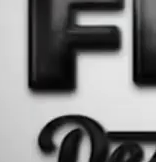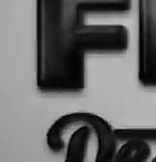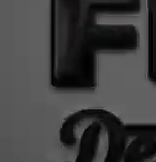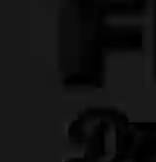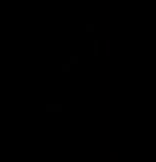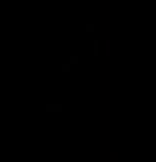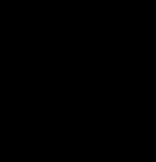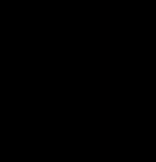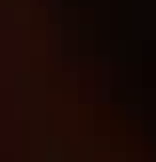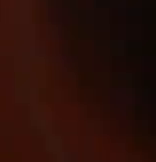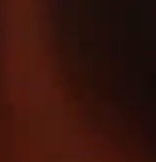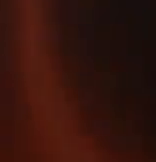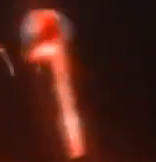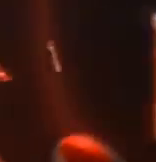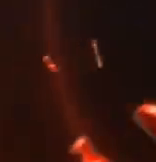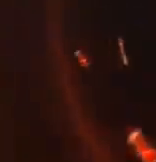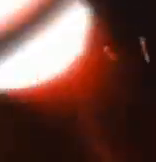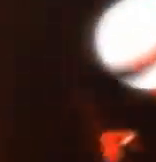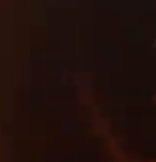2 देश की धड़कन.